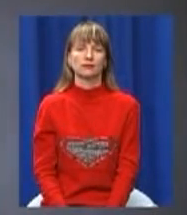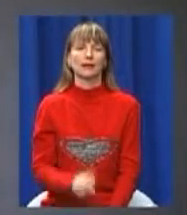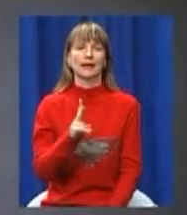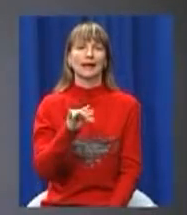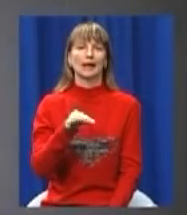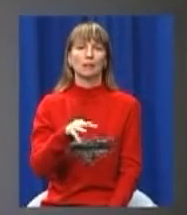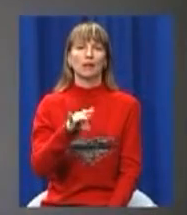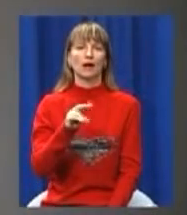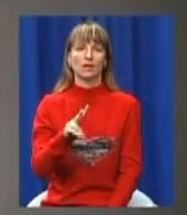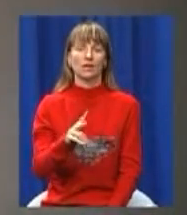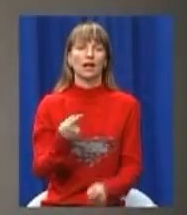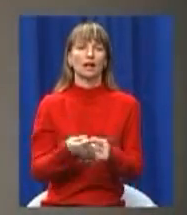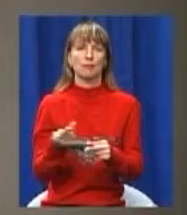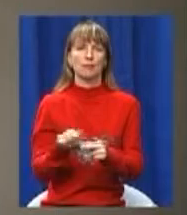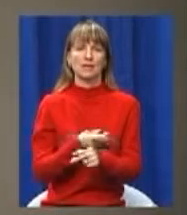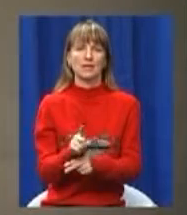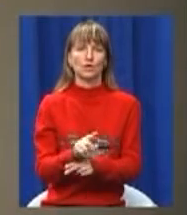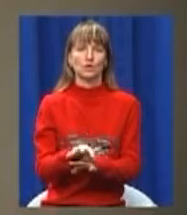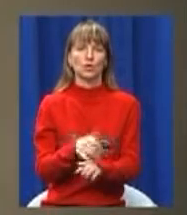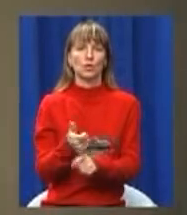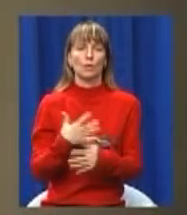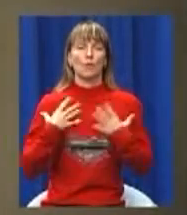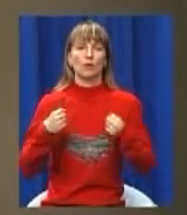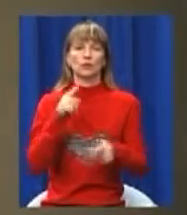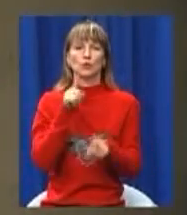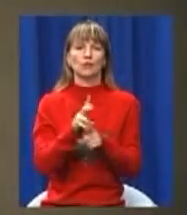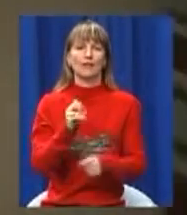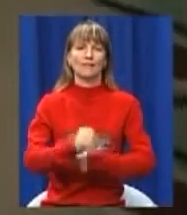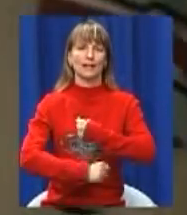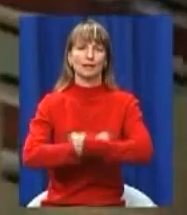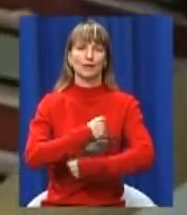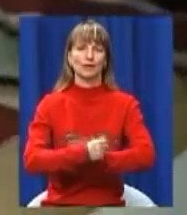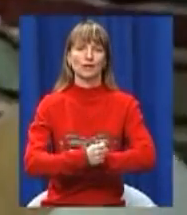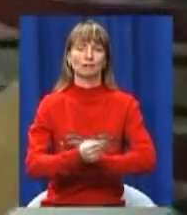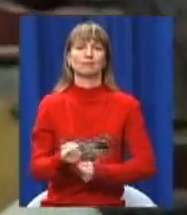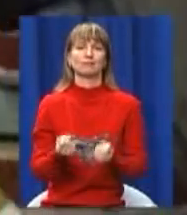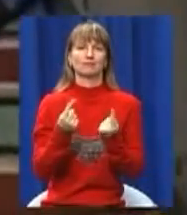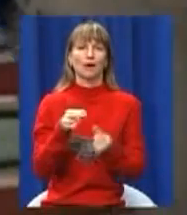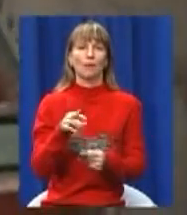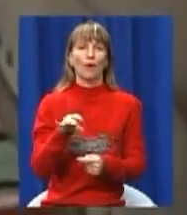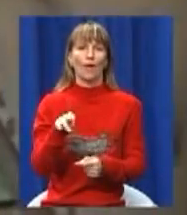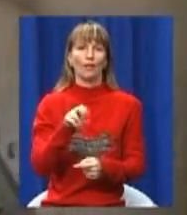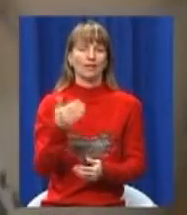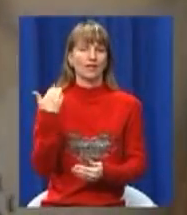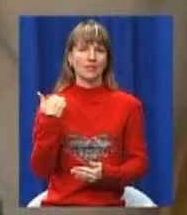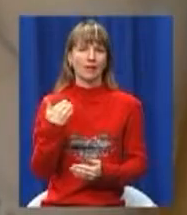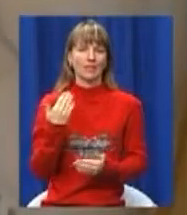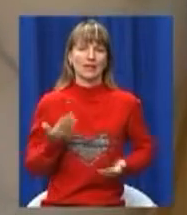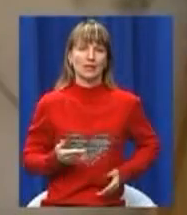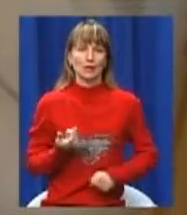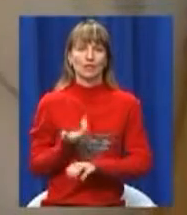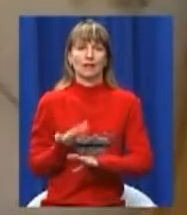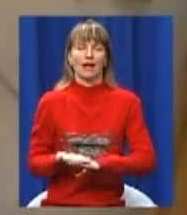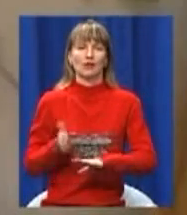Кимрик. Це безхвості кішки, дуже пухнасті, схожі на медвежат. Виникла порода нещодавно. Тіло дорослої тварини дуже